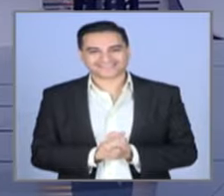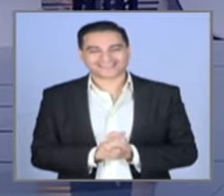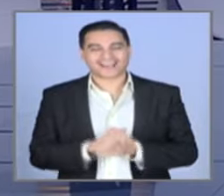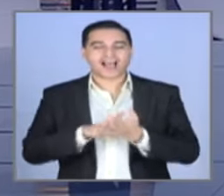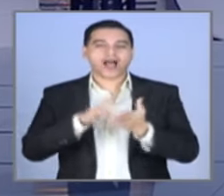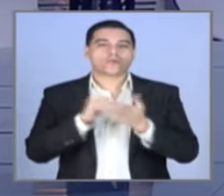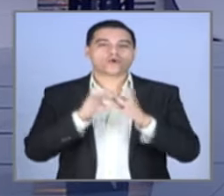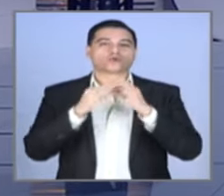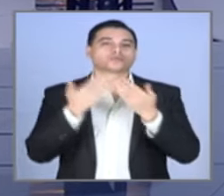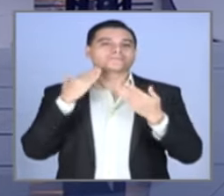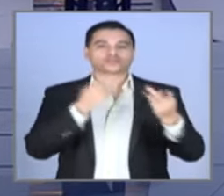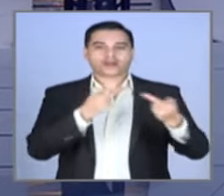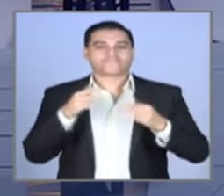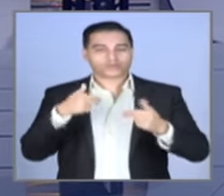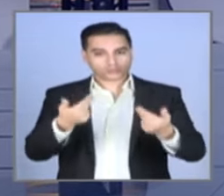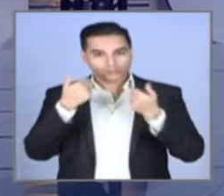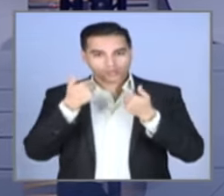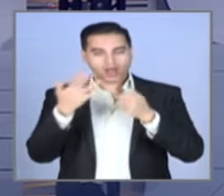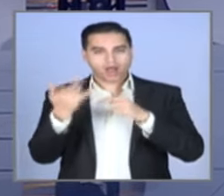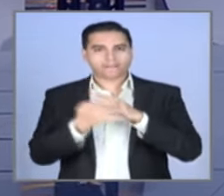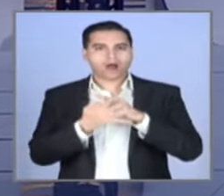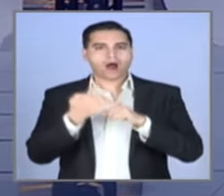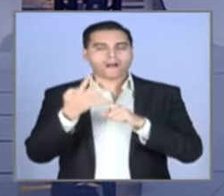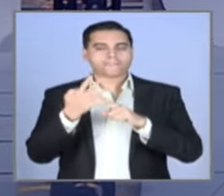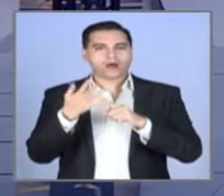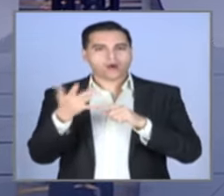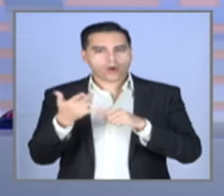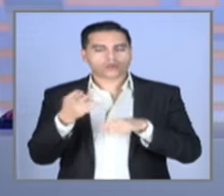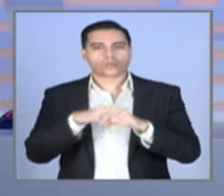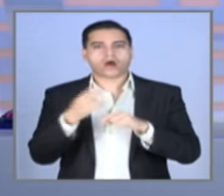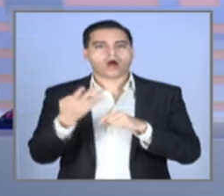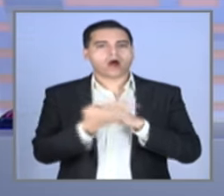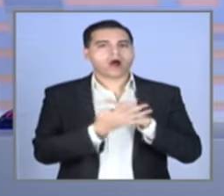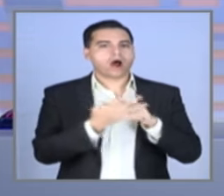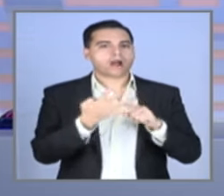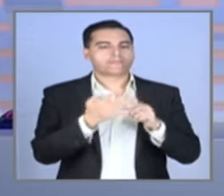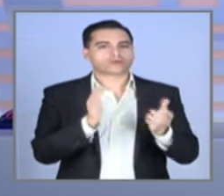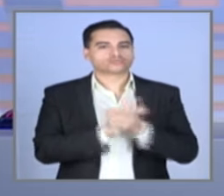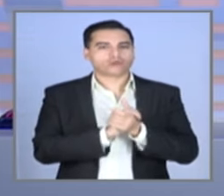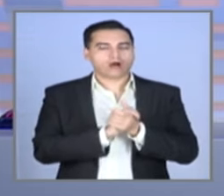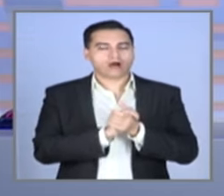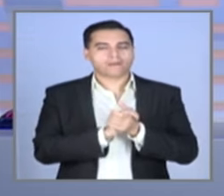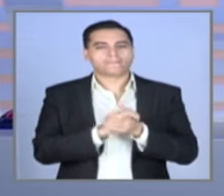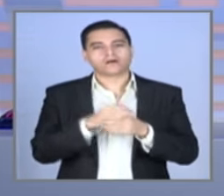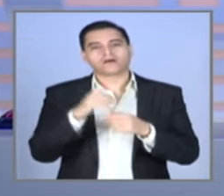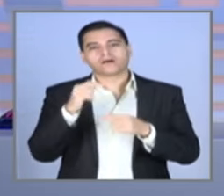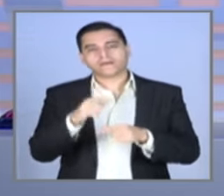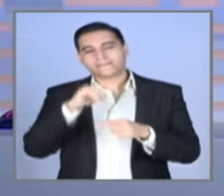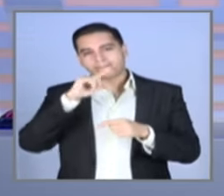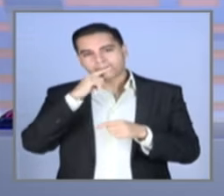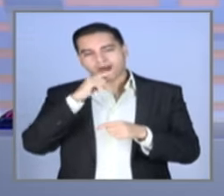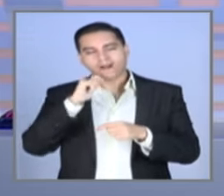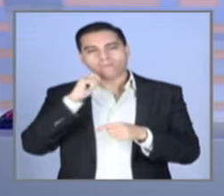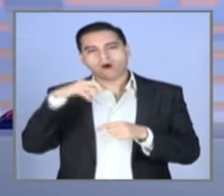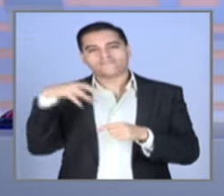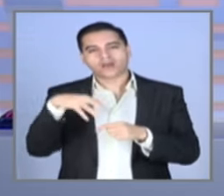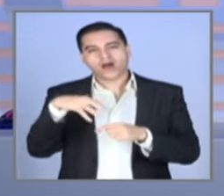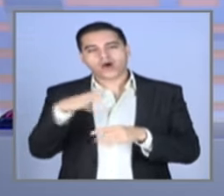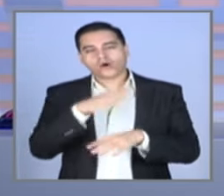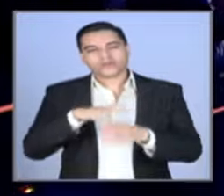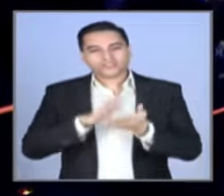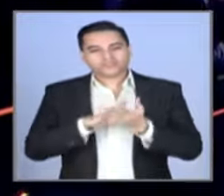أول عيلة مشرفانا في الاستوديو، أربع أخوات أربع أصحاب من المرج محافظة القاهرة. نرحب كلنا بعيلة